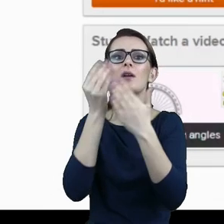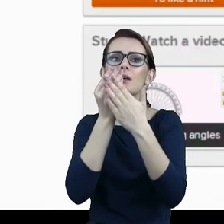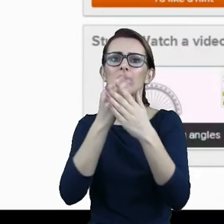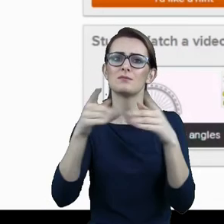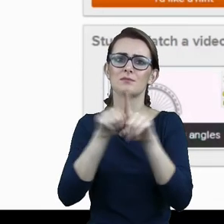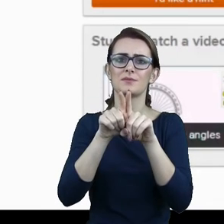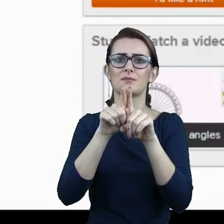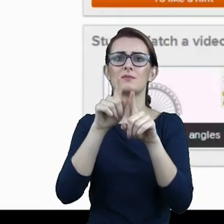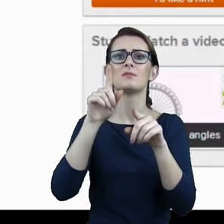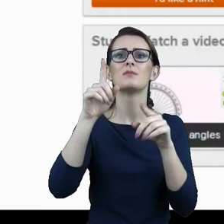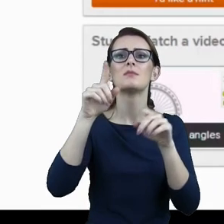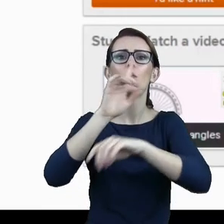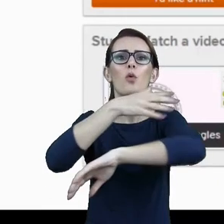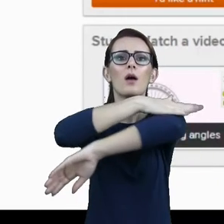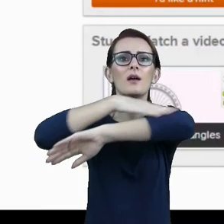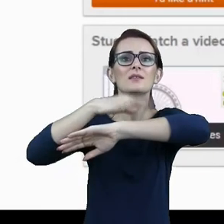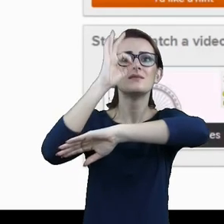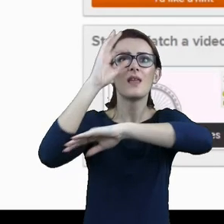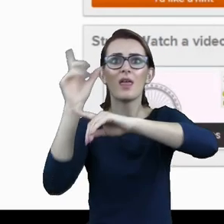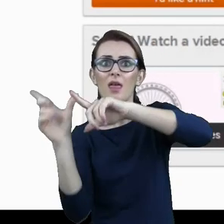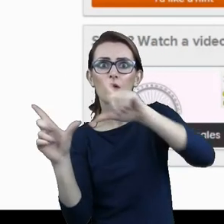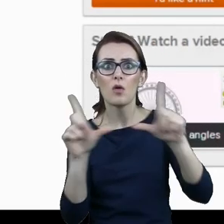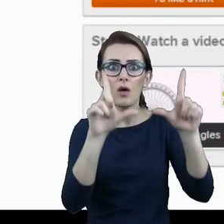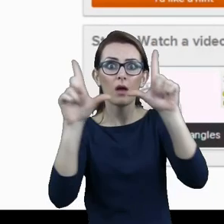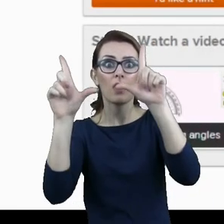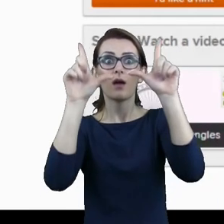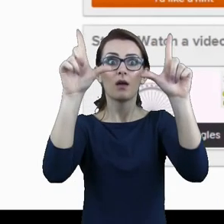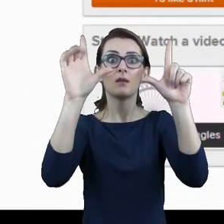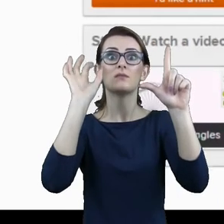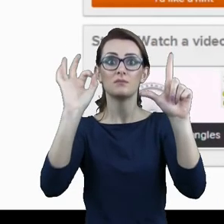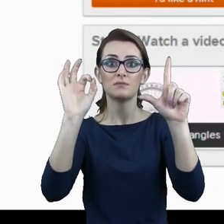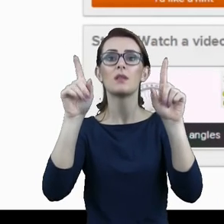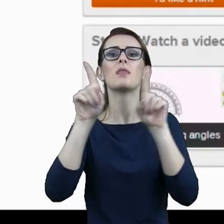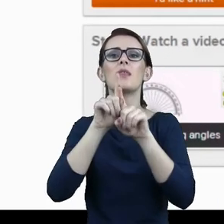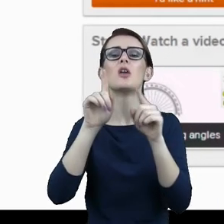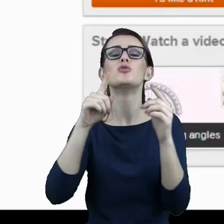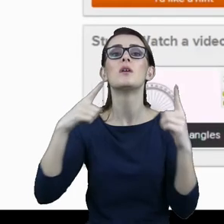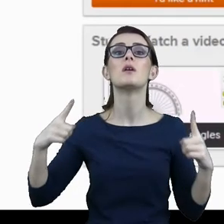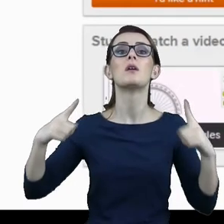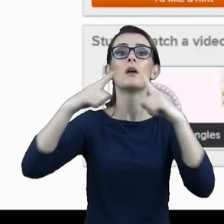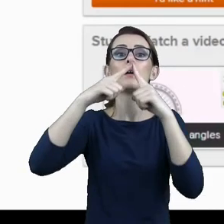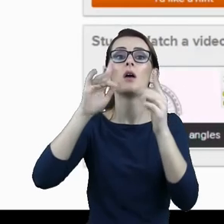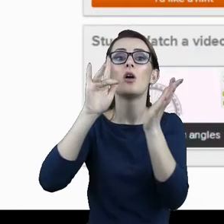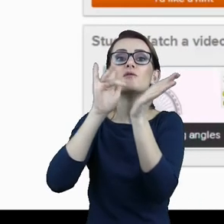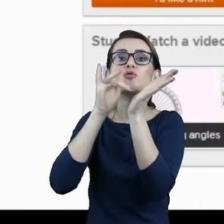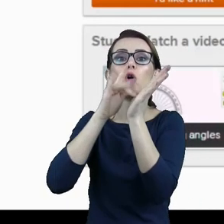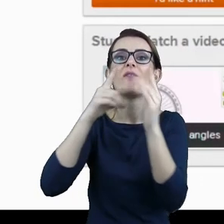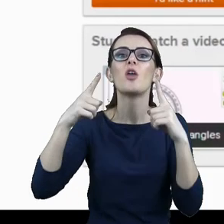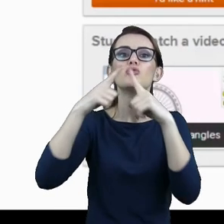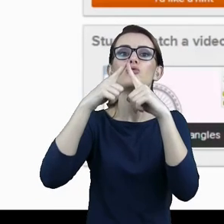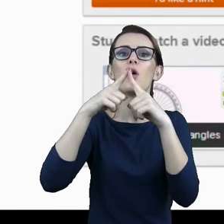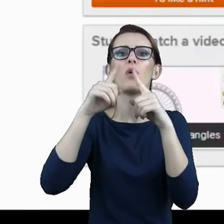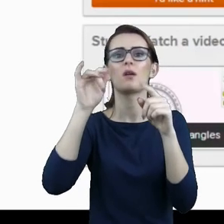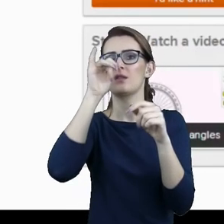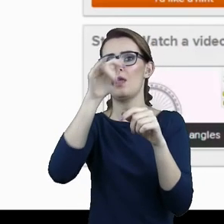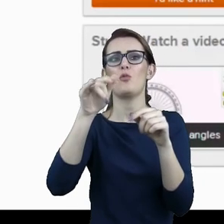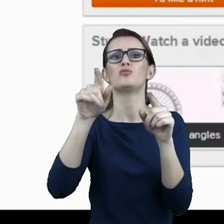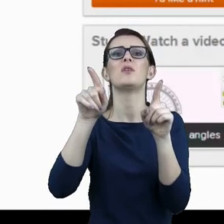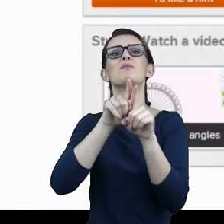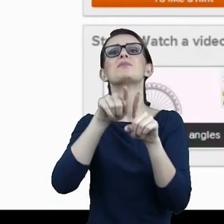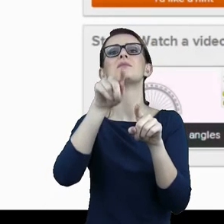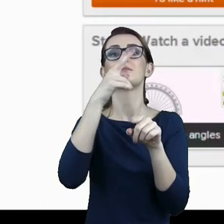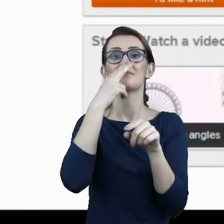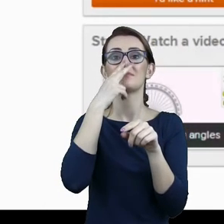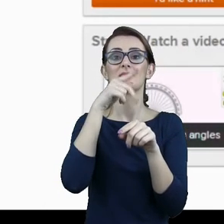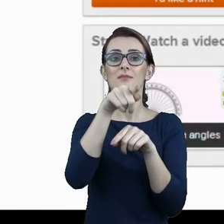kąt, patrzysz na ten zestaw liczb, gdzie ramię kąta przecina 0 stopni. Sprawdź też, gdzie powinien znajdować